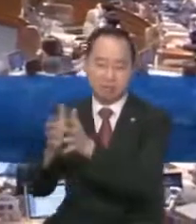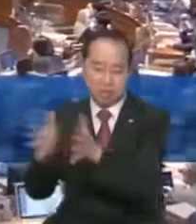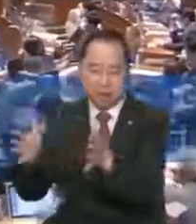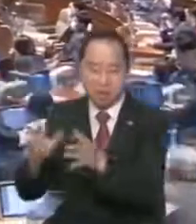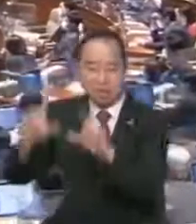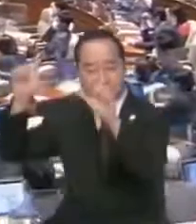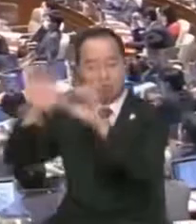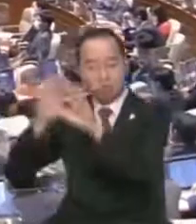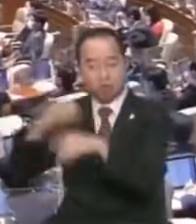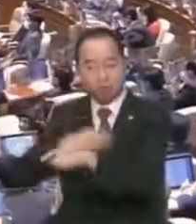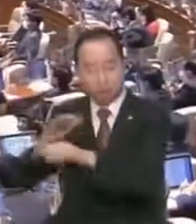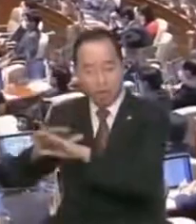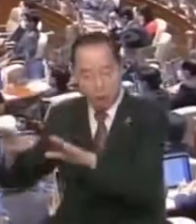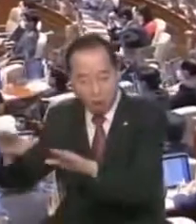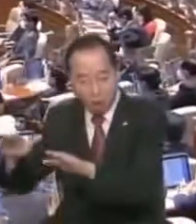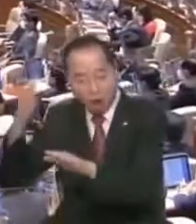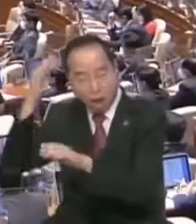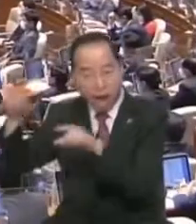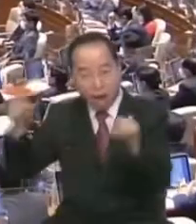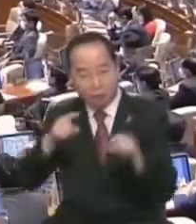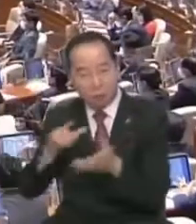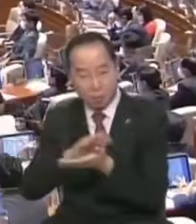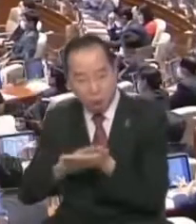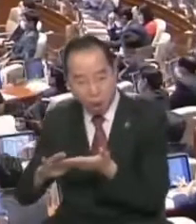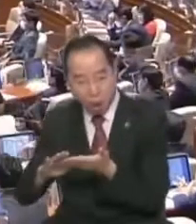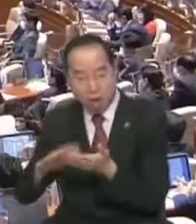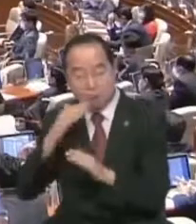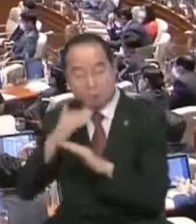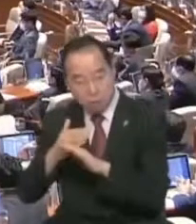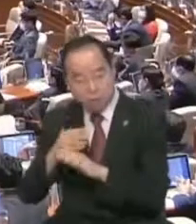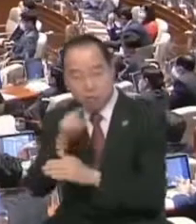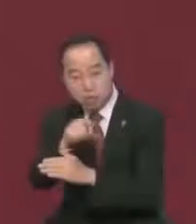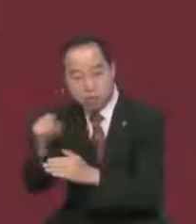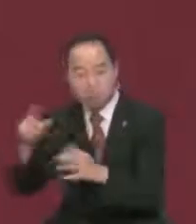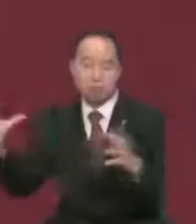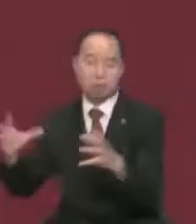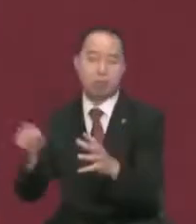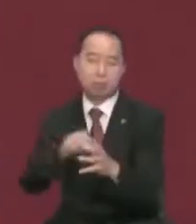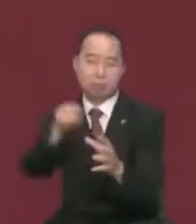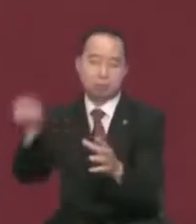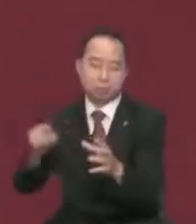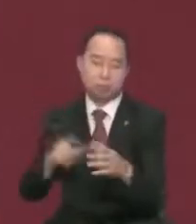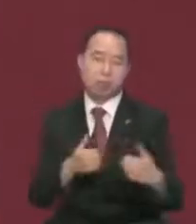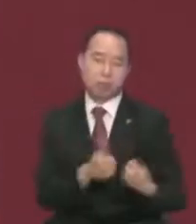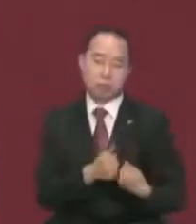극복, 한반도 평화, 민주주의 완성 등을 담을 수 있을 것입니다.